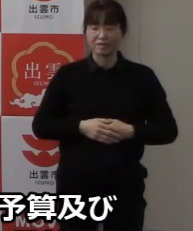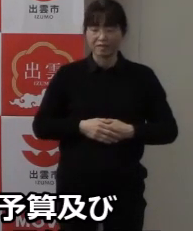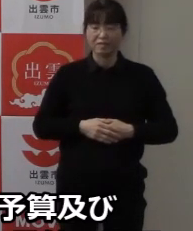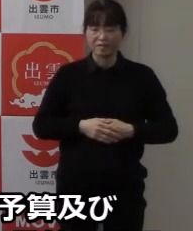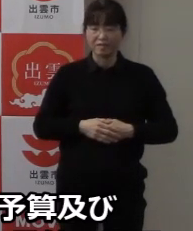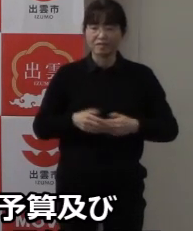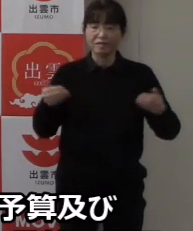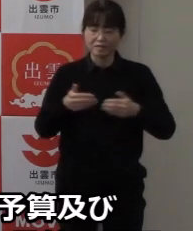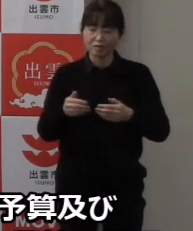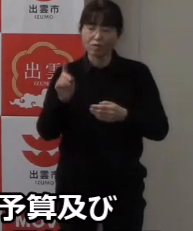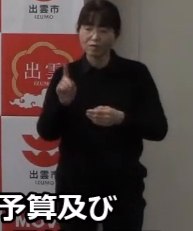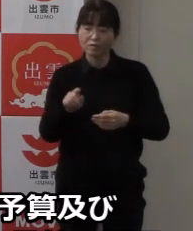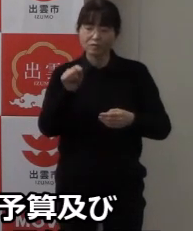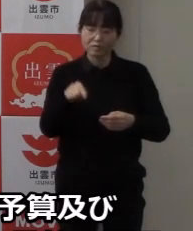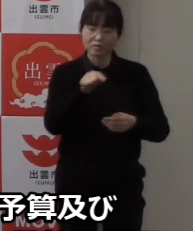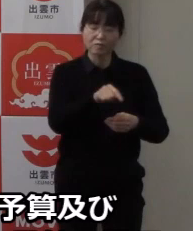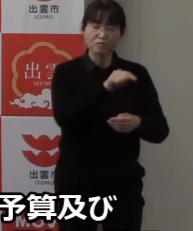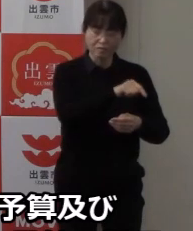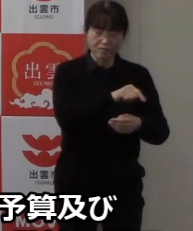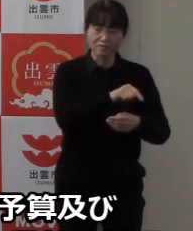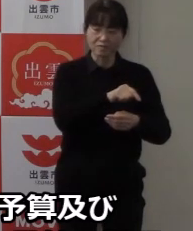かりと、政策を、